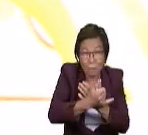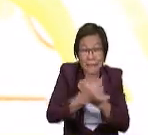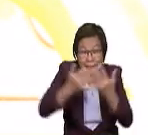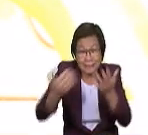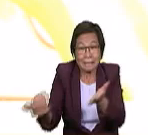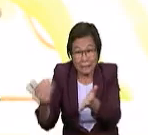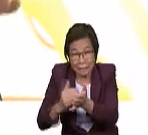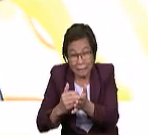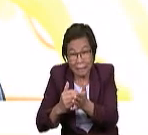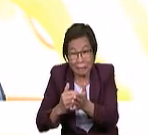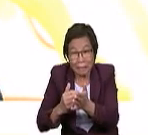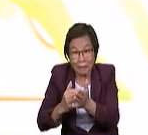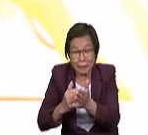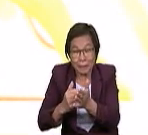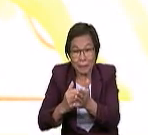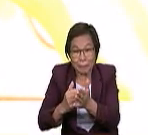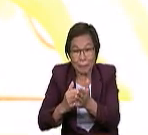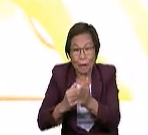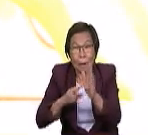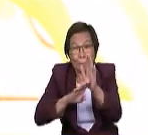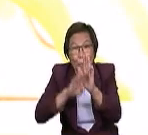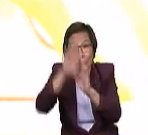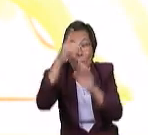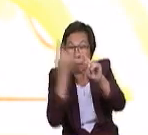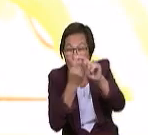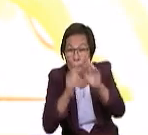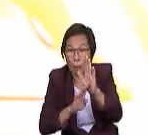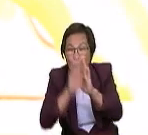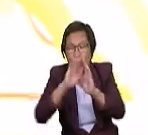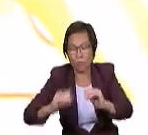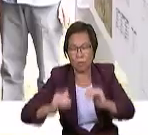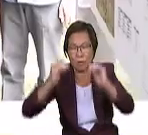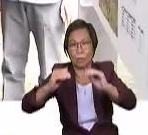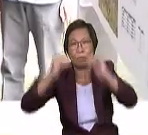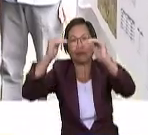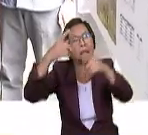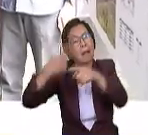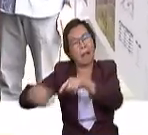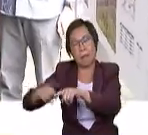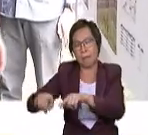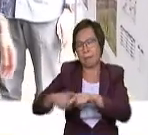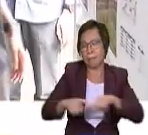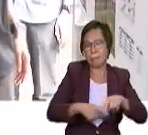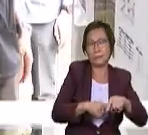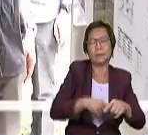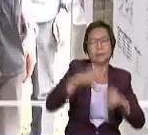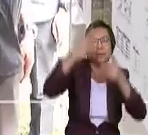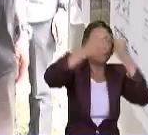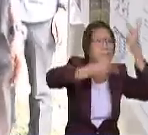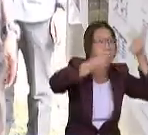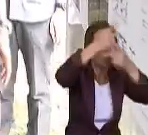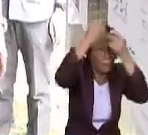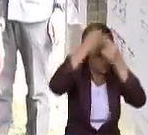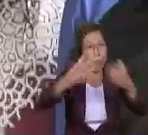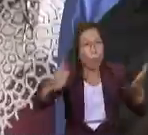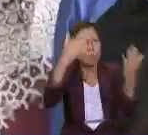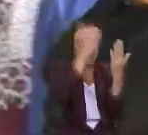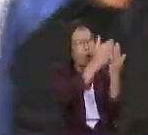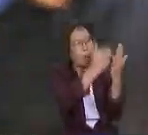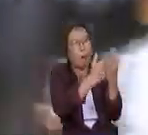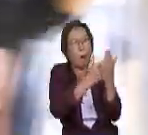peringkat pemulihan di peringkat fasa-fasa yang berbeza-beza. Beliau meninjau dan mengumumkan